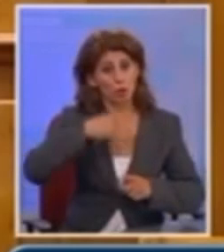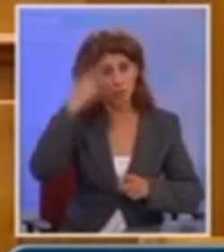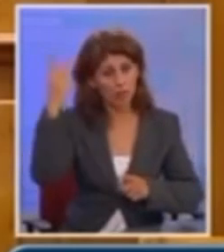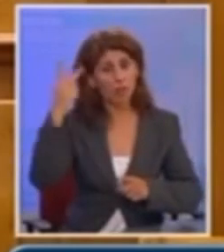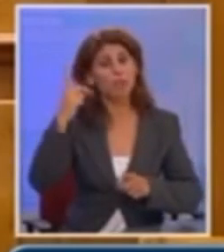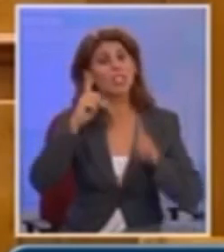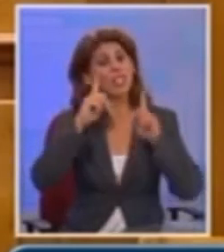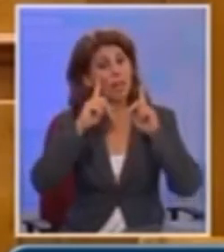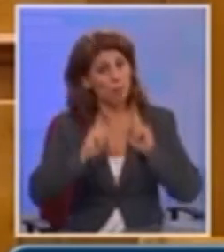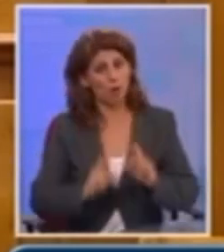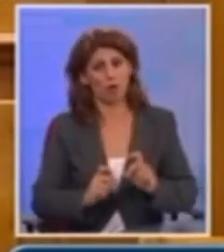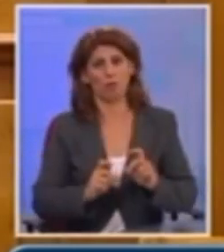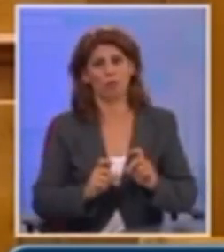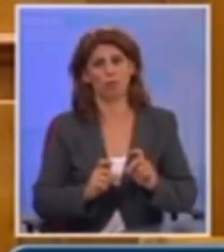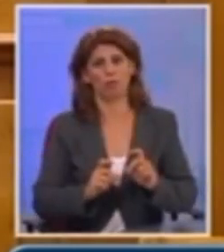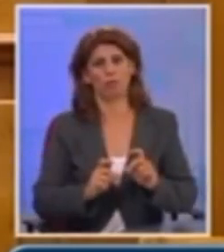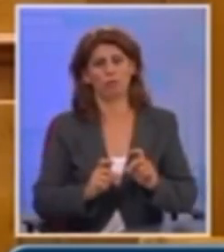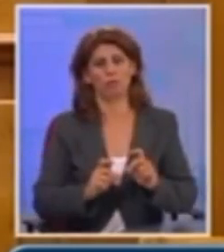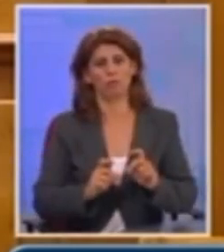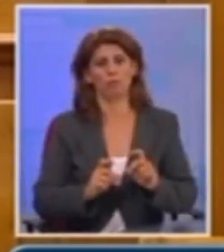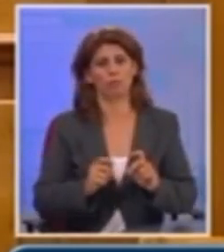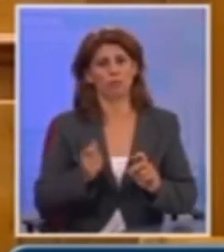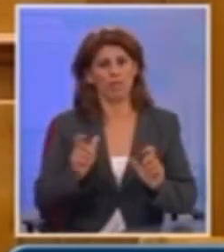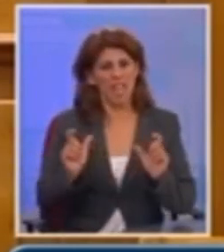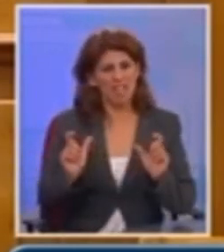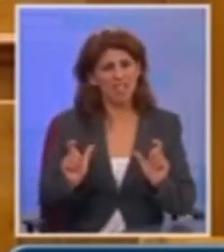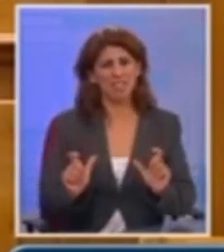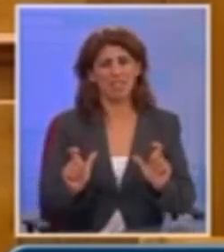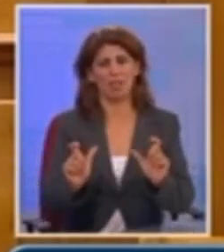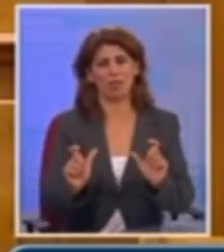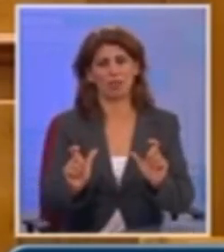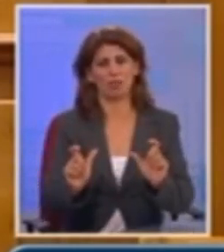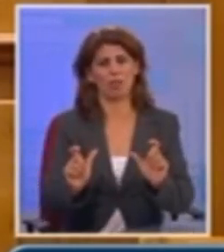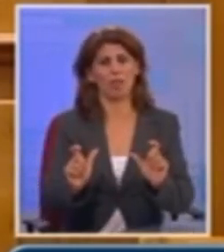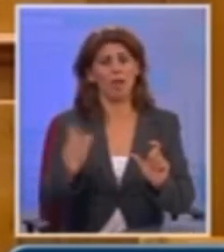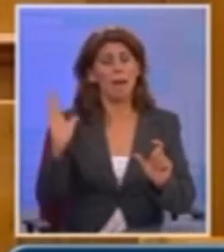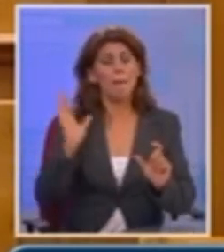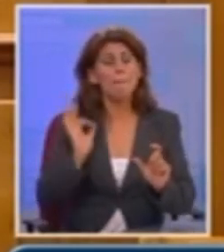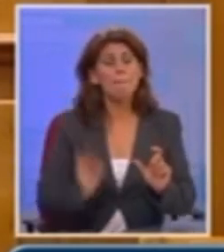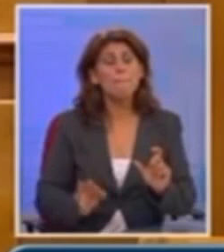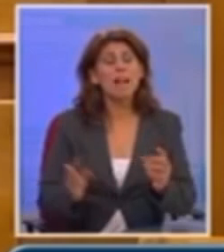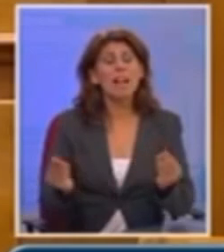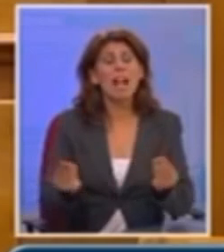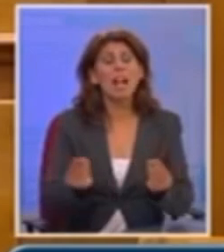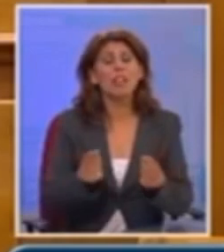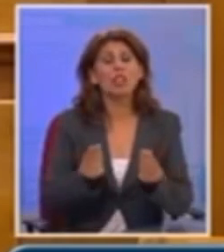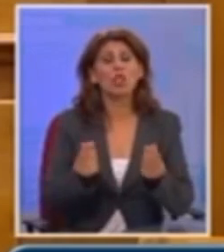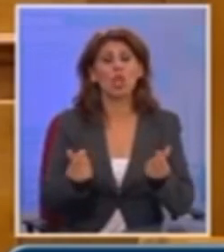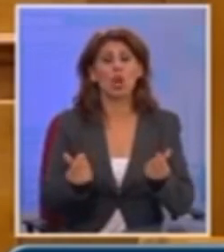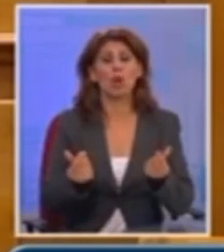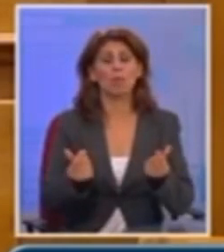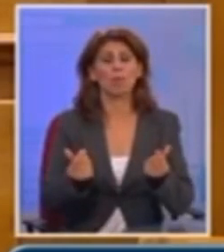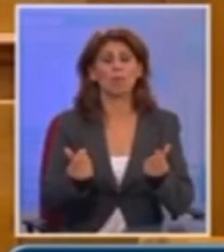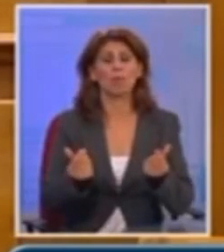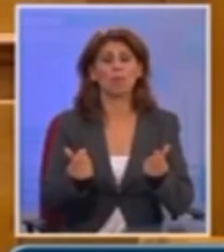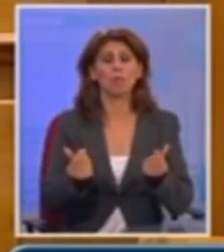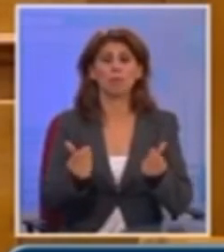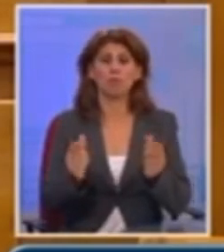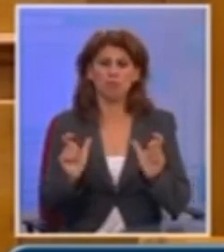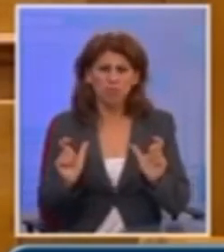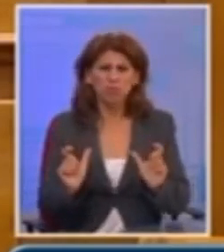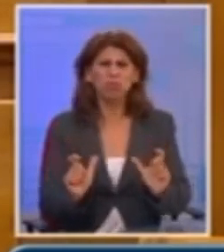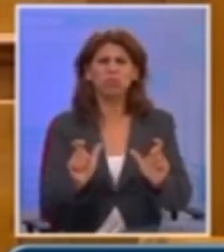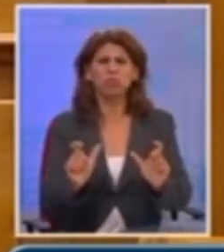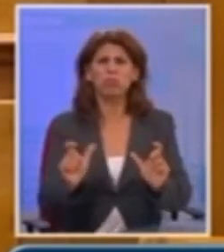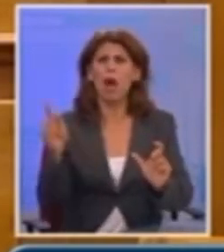και υποχρεούνται να αντιστέκονται με κάθε μέσο εναντίον